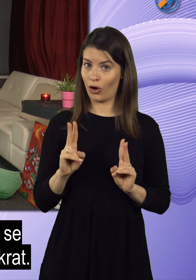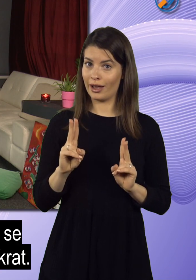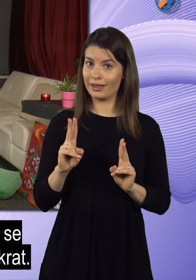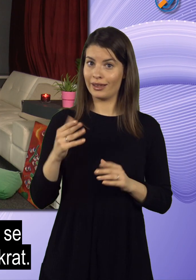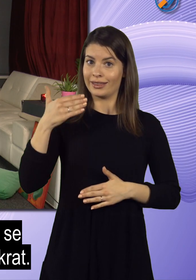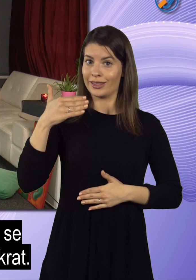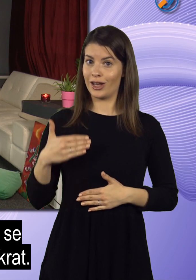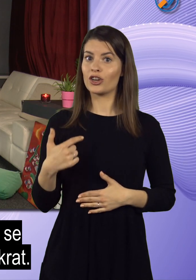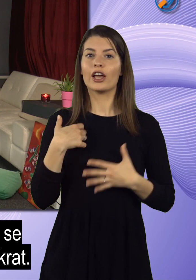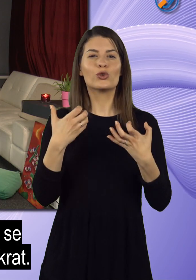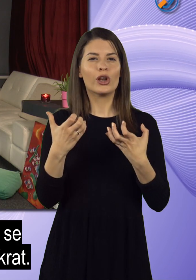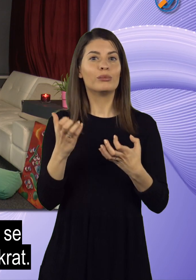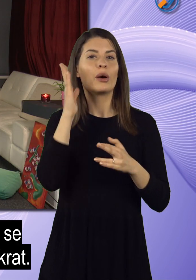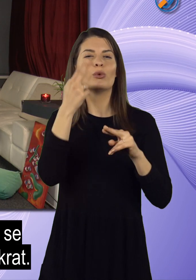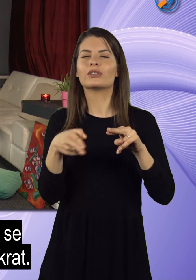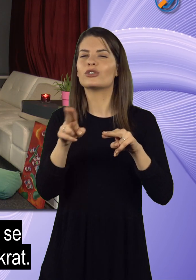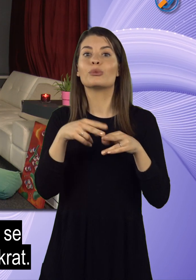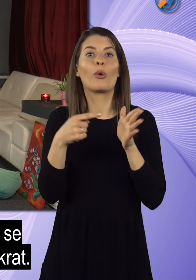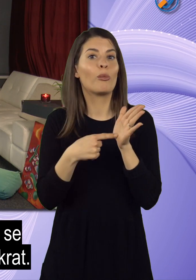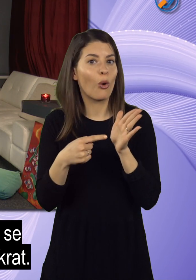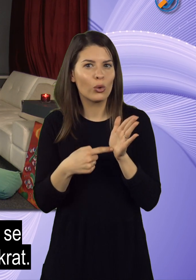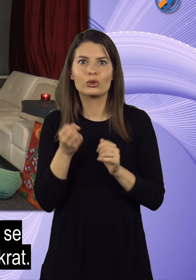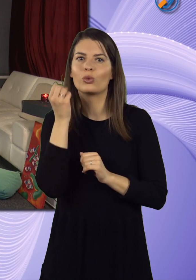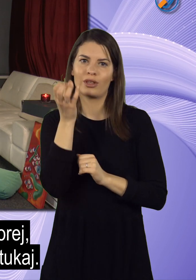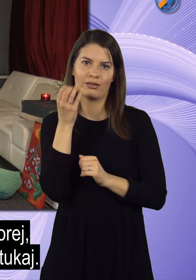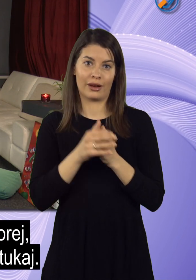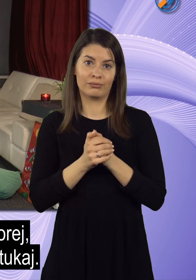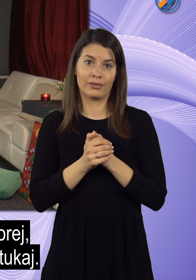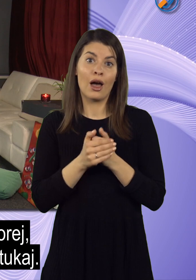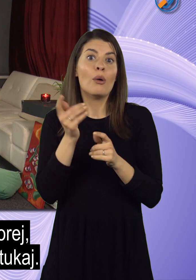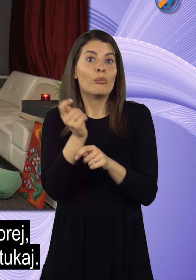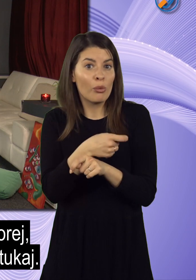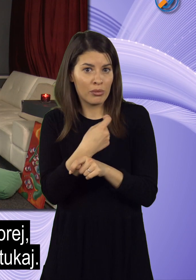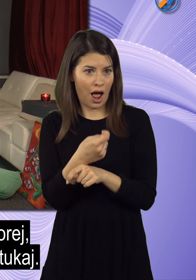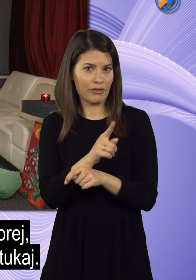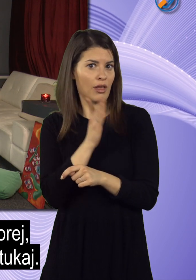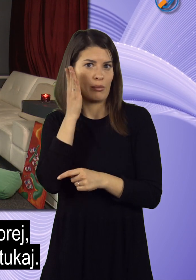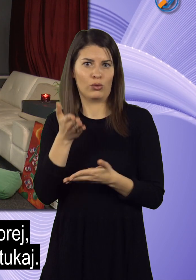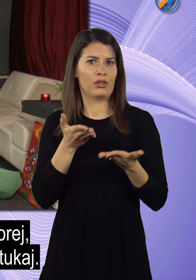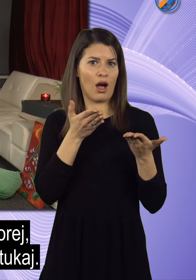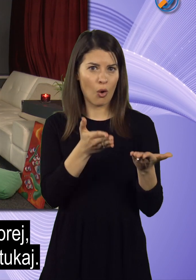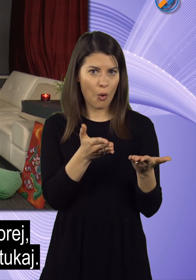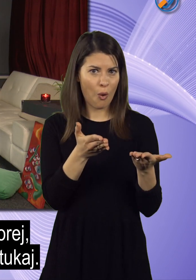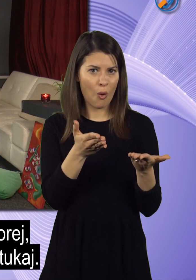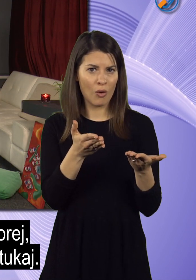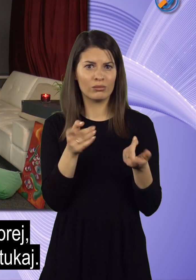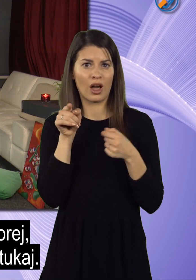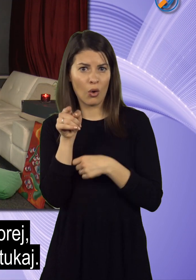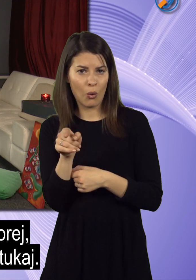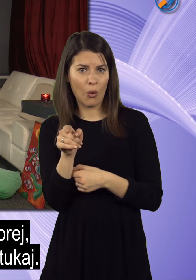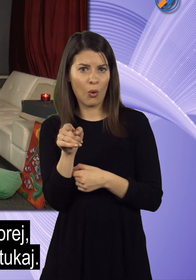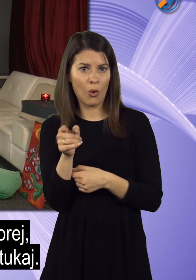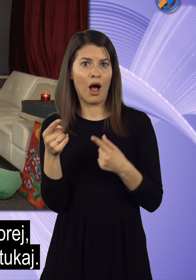si želim, da boste se znašli čim večkrat na dan. Saj popravite se, torej da ne boste tukaj,